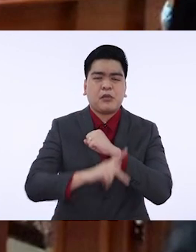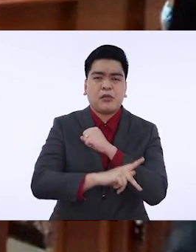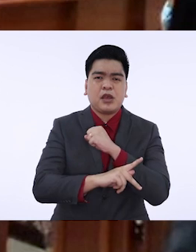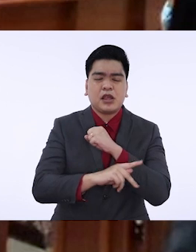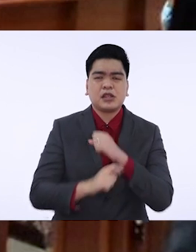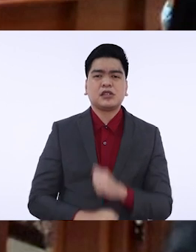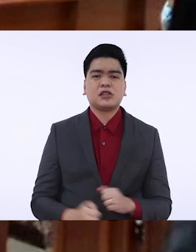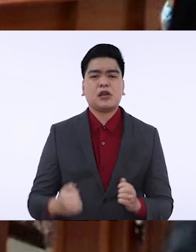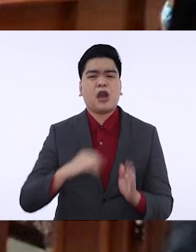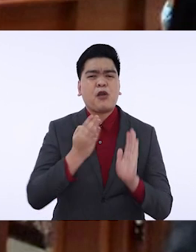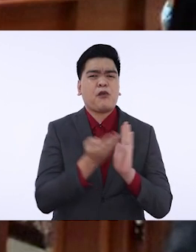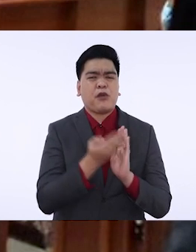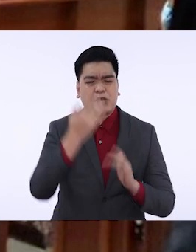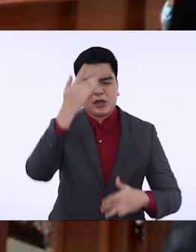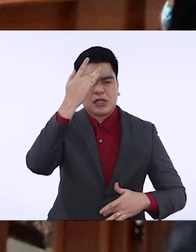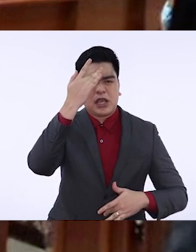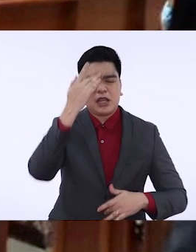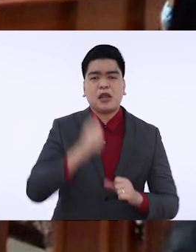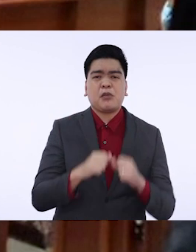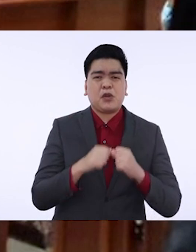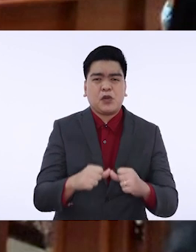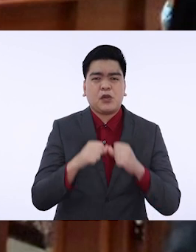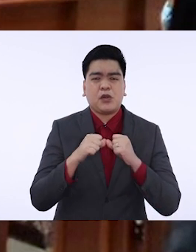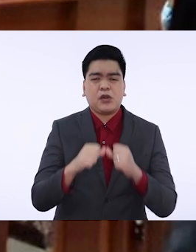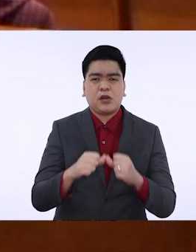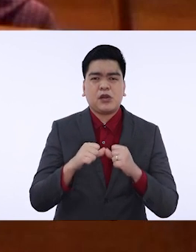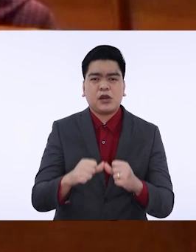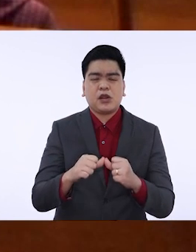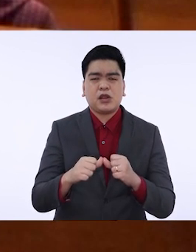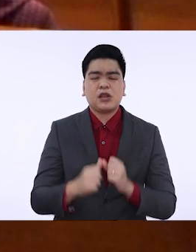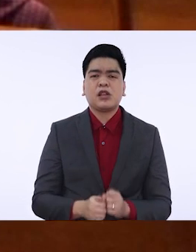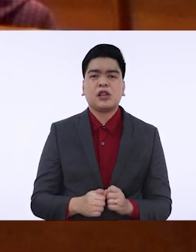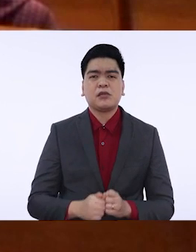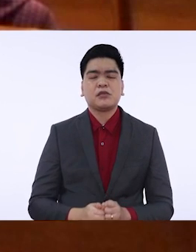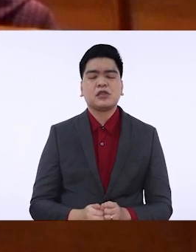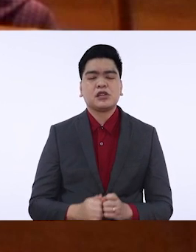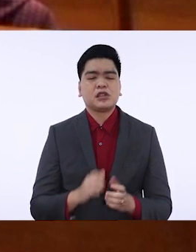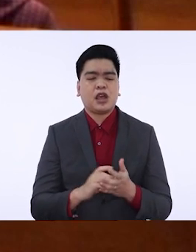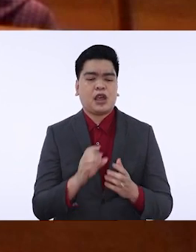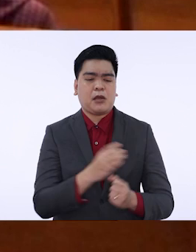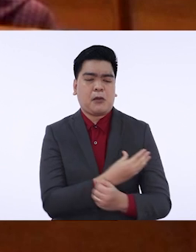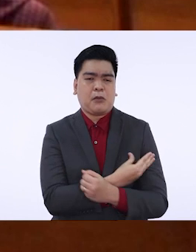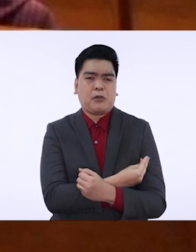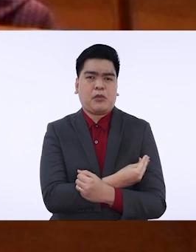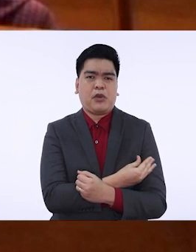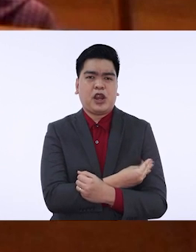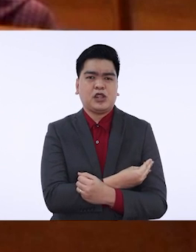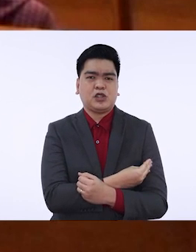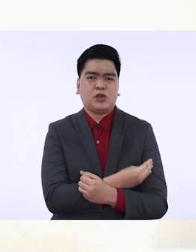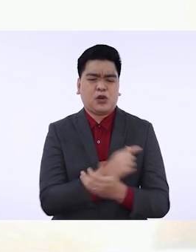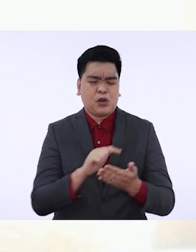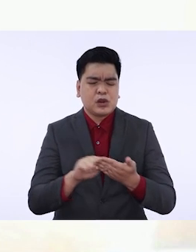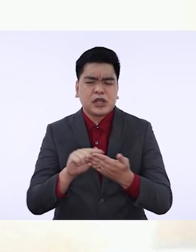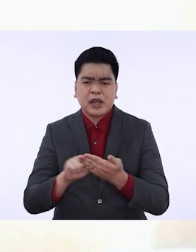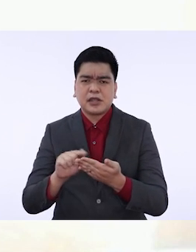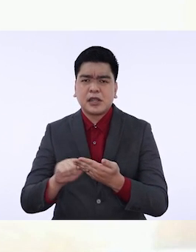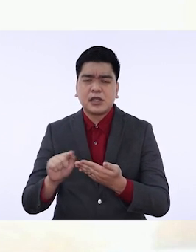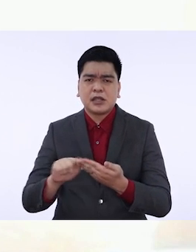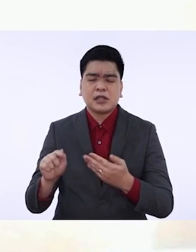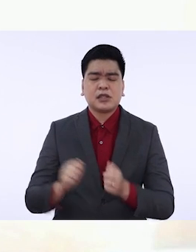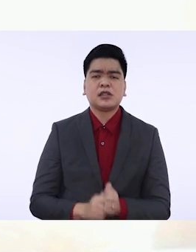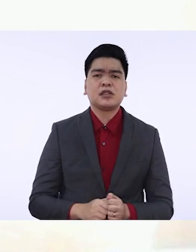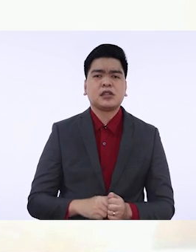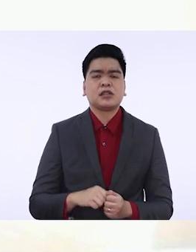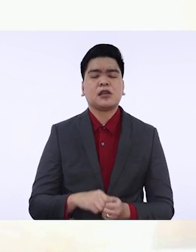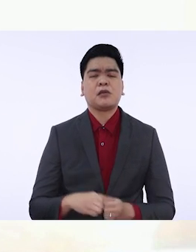ng karamdaman, ay patuloy na isinasagawa ang regular na blood pressure check-up. Sa pangunan ng mga kapatid kabilang sa kapisan ng